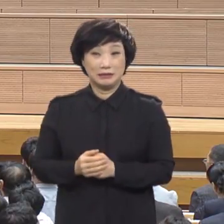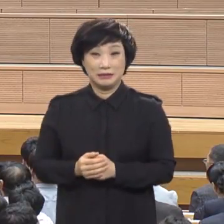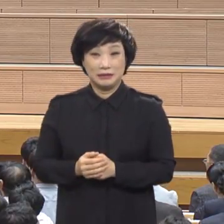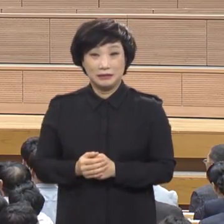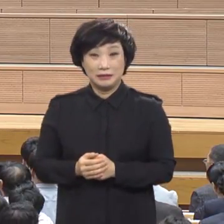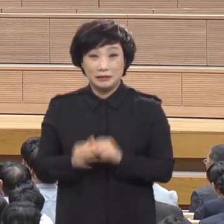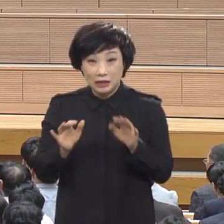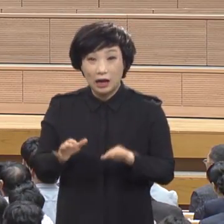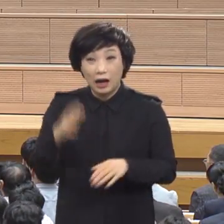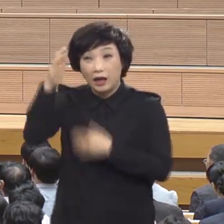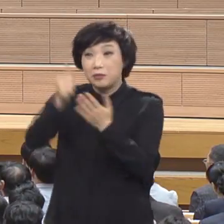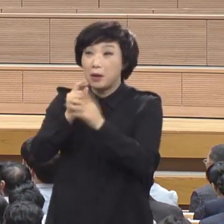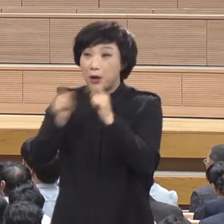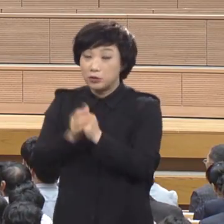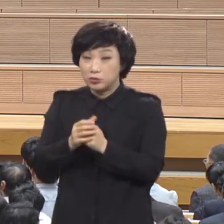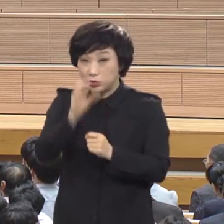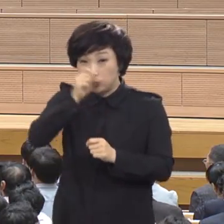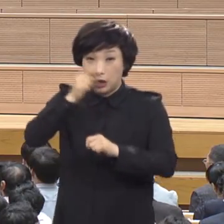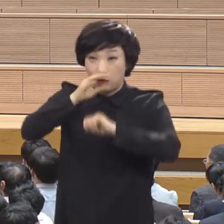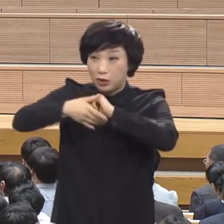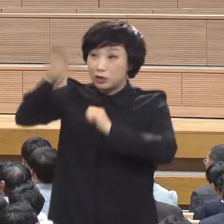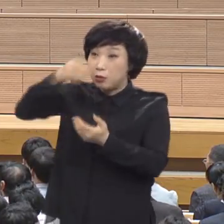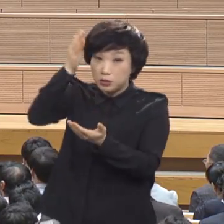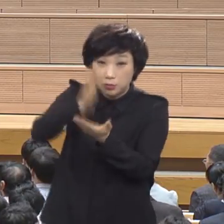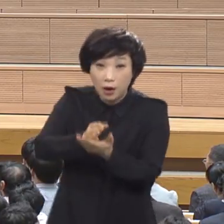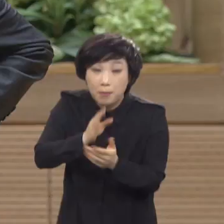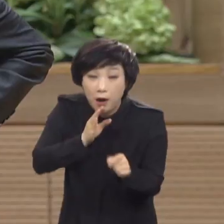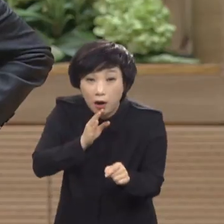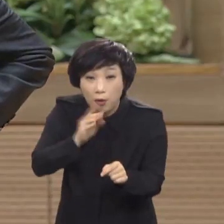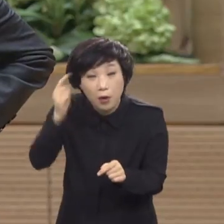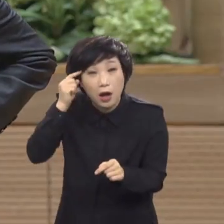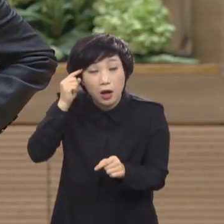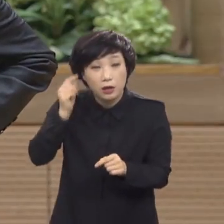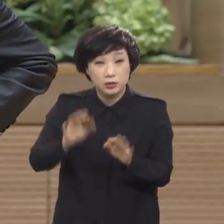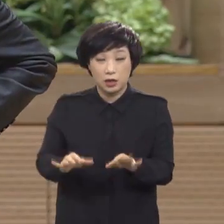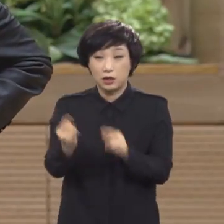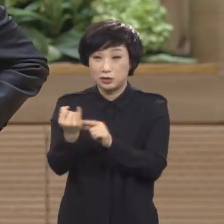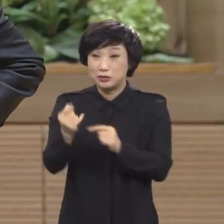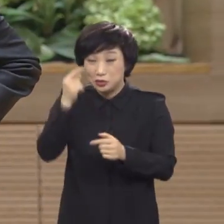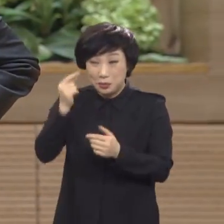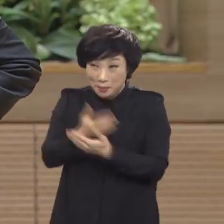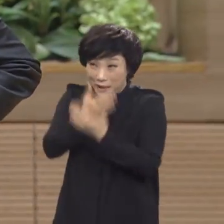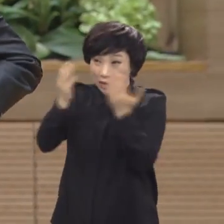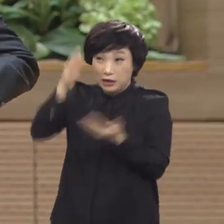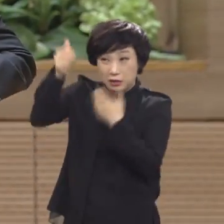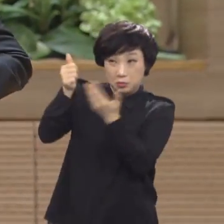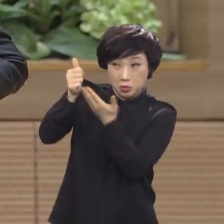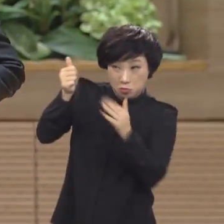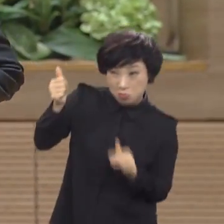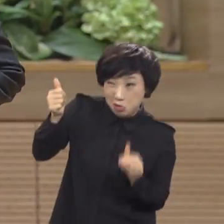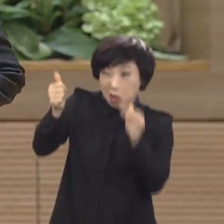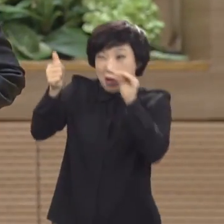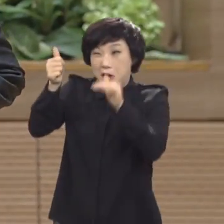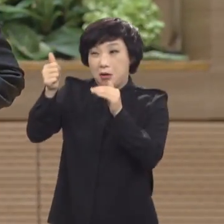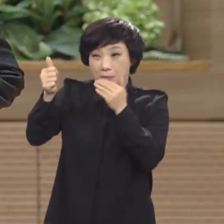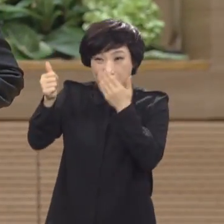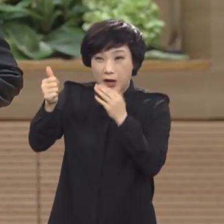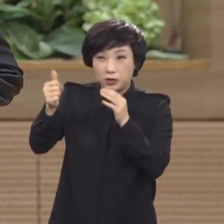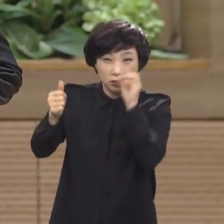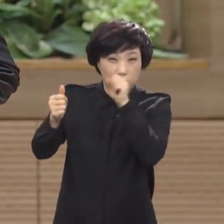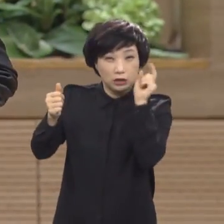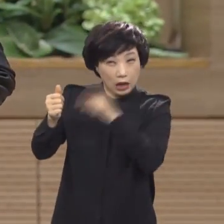진짜 하나님이 먹지 말라고 한 것은 자기가 눈이 빨가지고 하나님처럼 되고 선악을 알